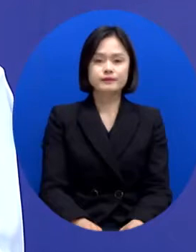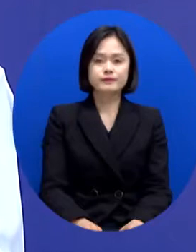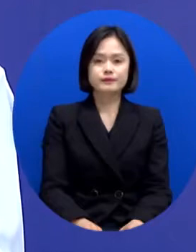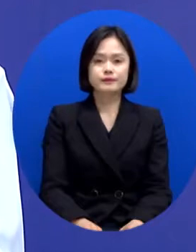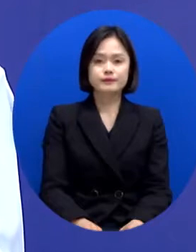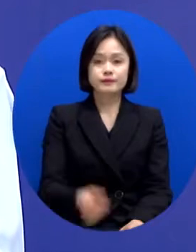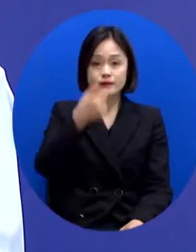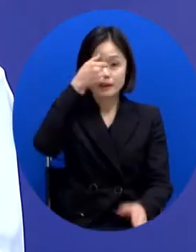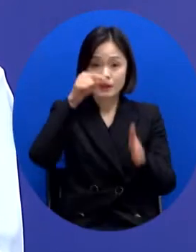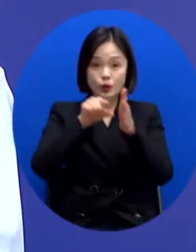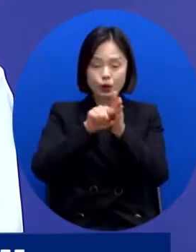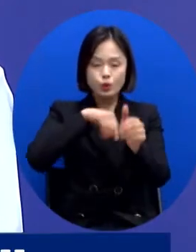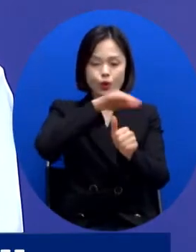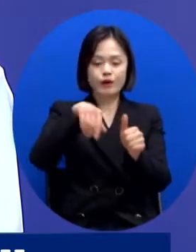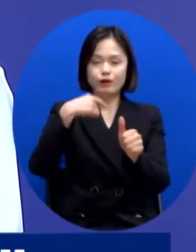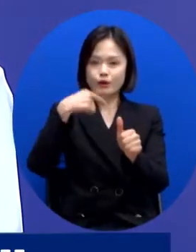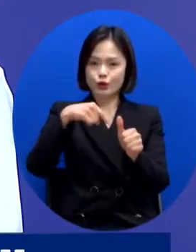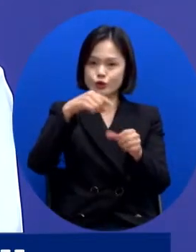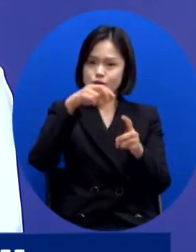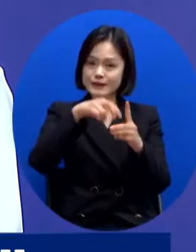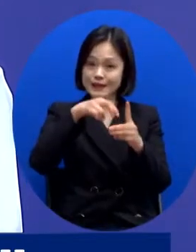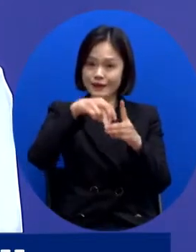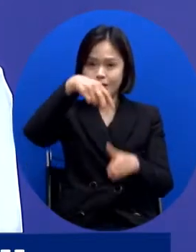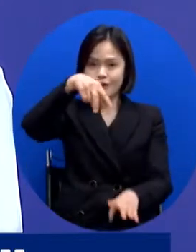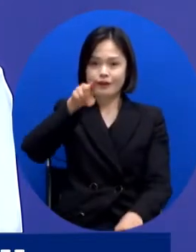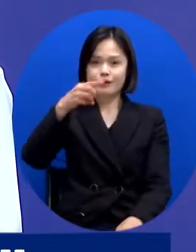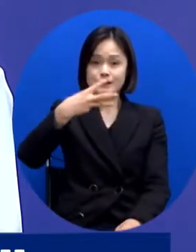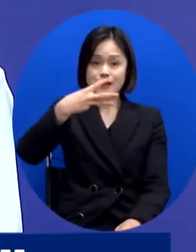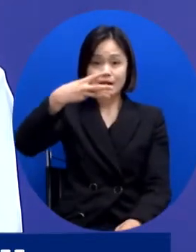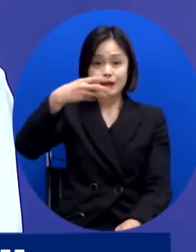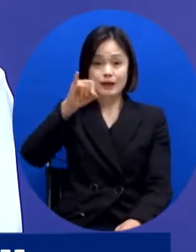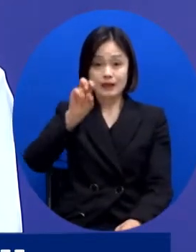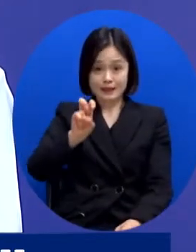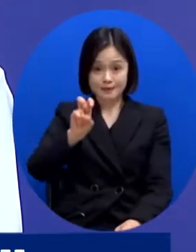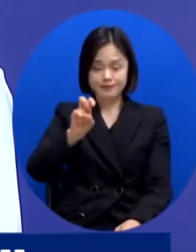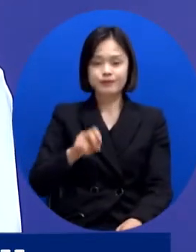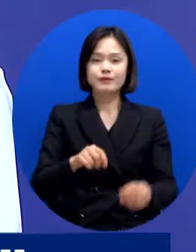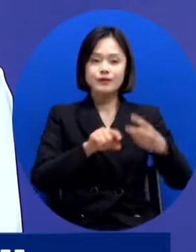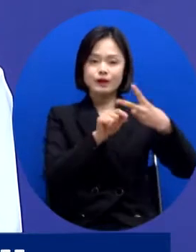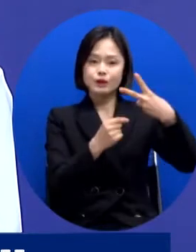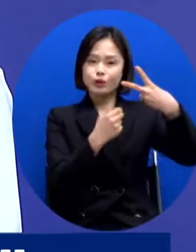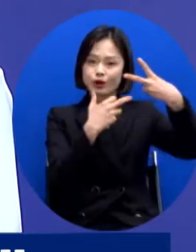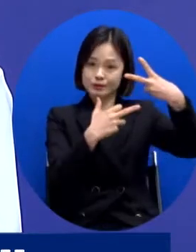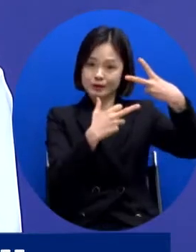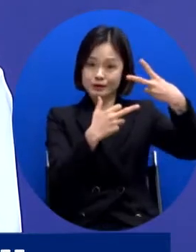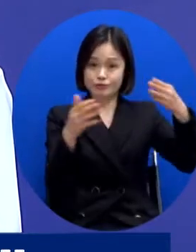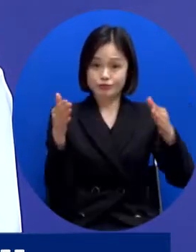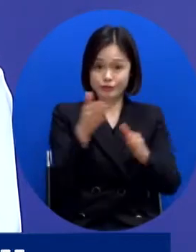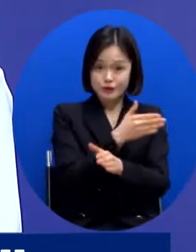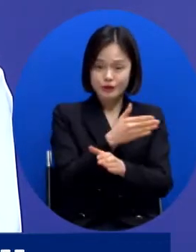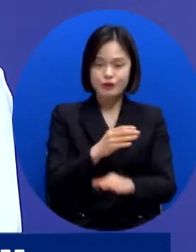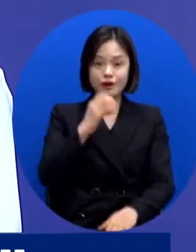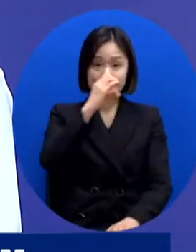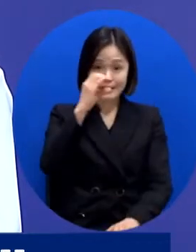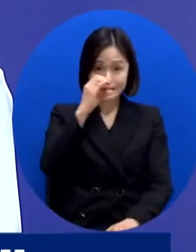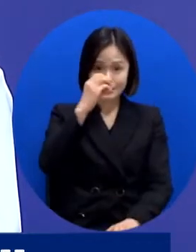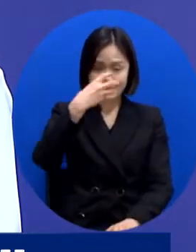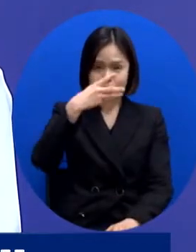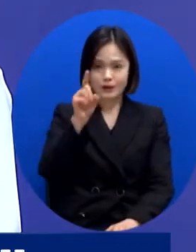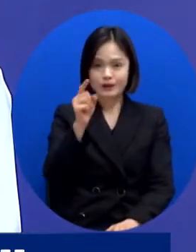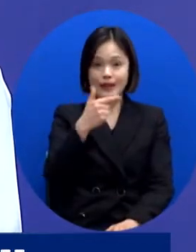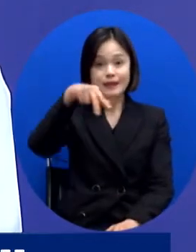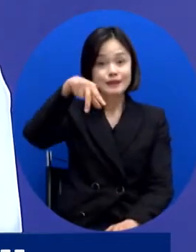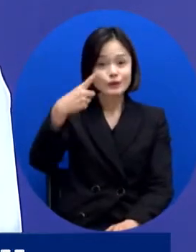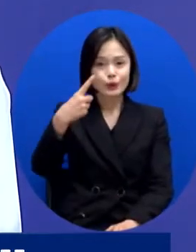기독교 환경 교육 센터 살림이 제 수요일인 2월 17일부터 경건한 41 탄속 금식 캠페인을